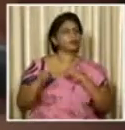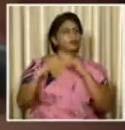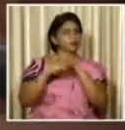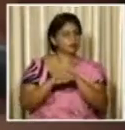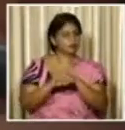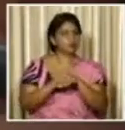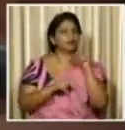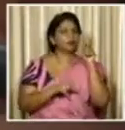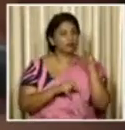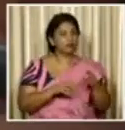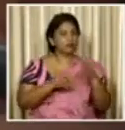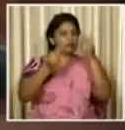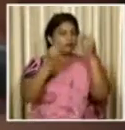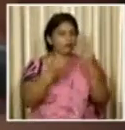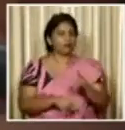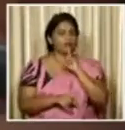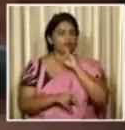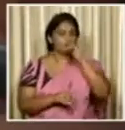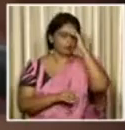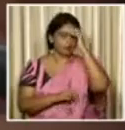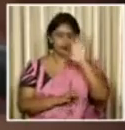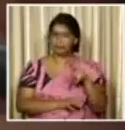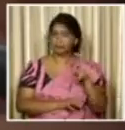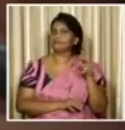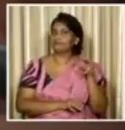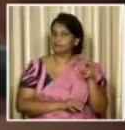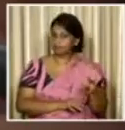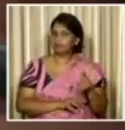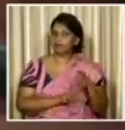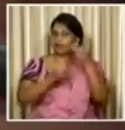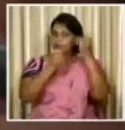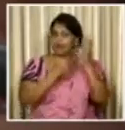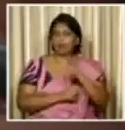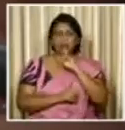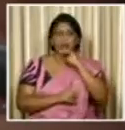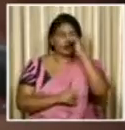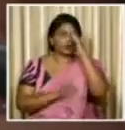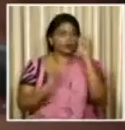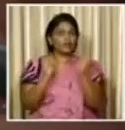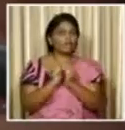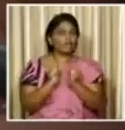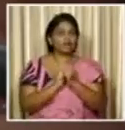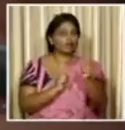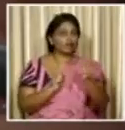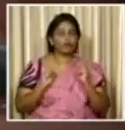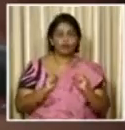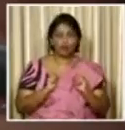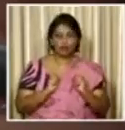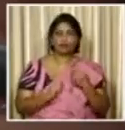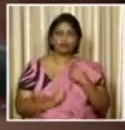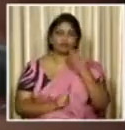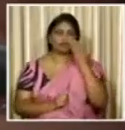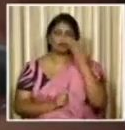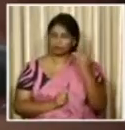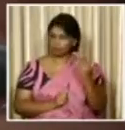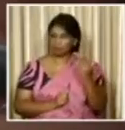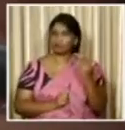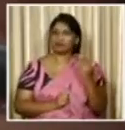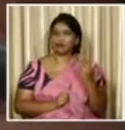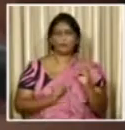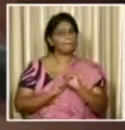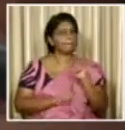visin ohu weherunu kathanayakawaraya bawata patwuna. E weherunu kathanayakawaraya charyawan une kohomada? Api dakka